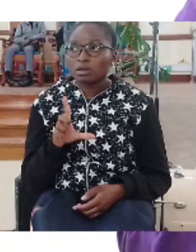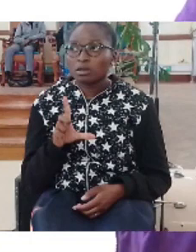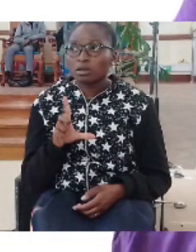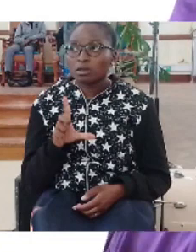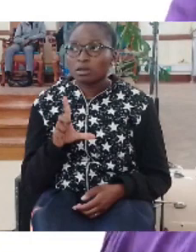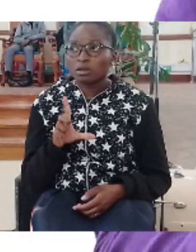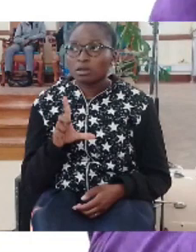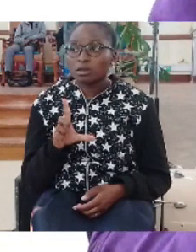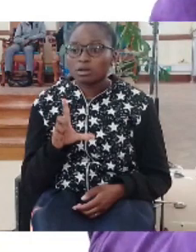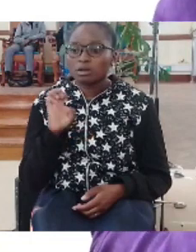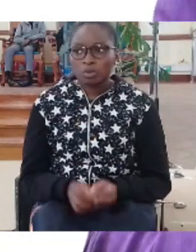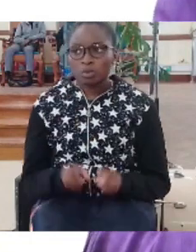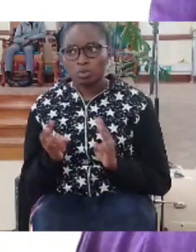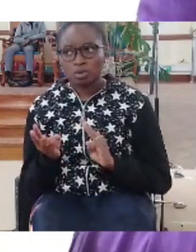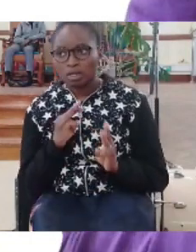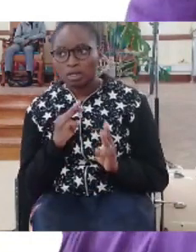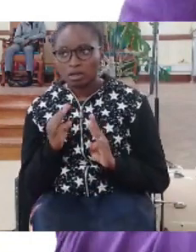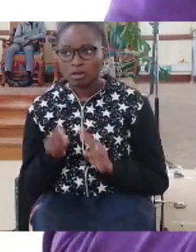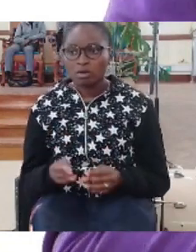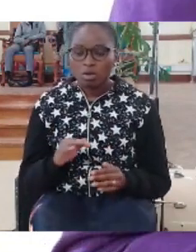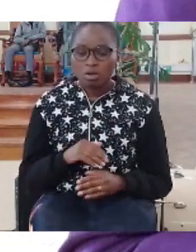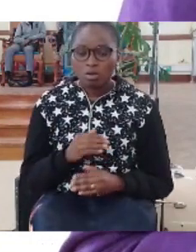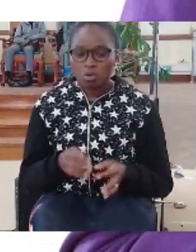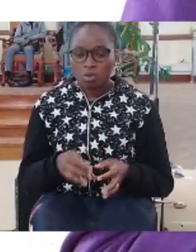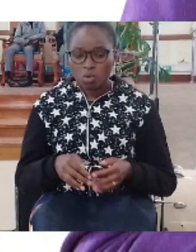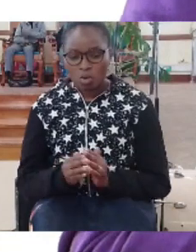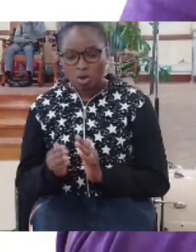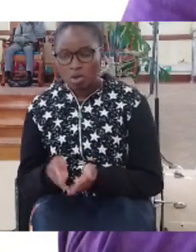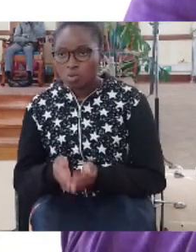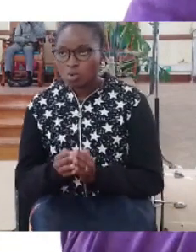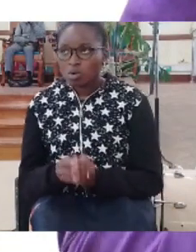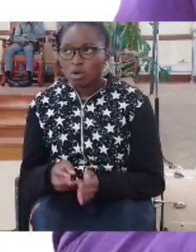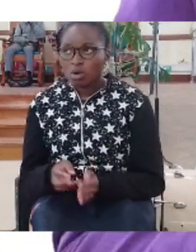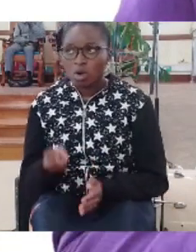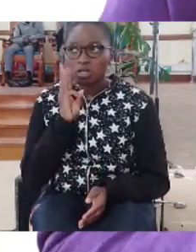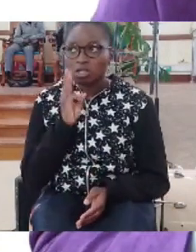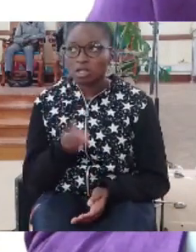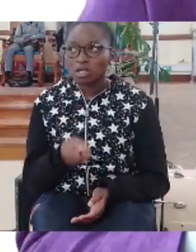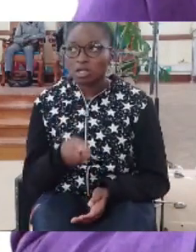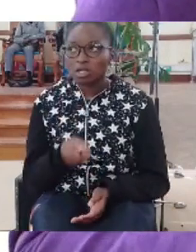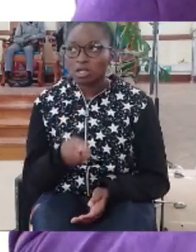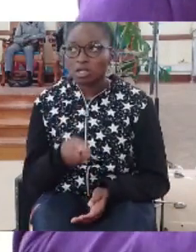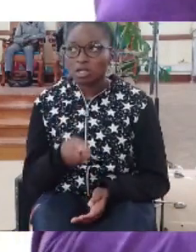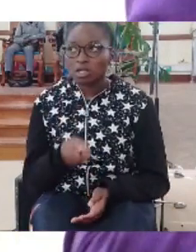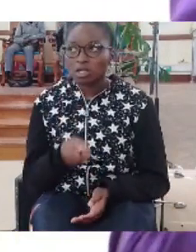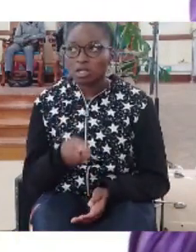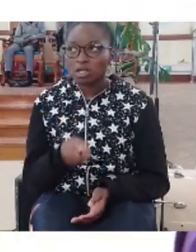Loke hurutana. Makobe mama ae. Make abata. Make igira